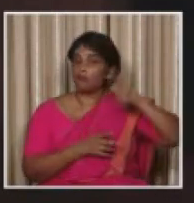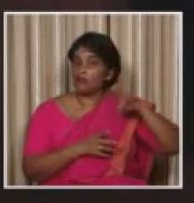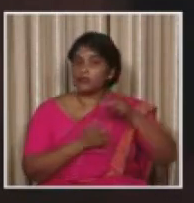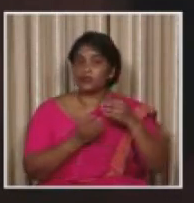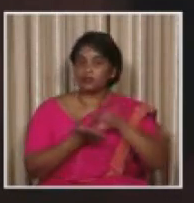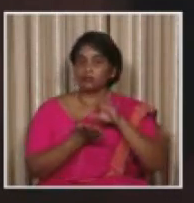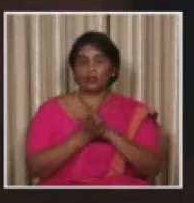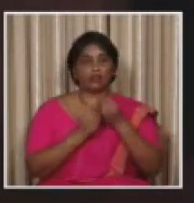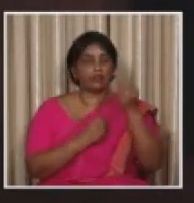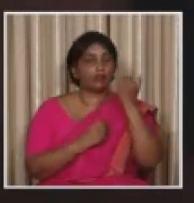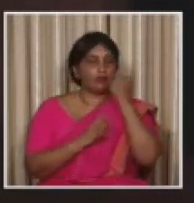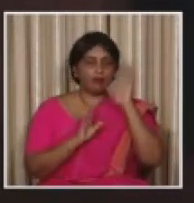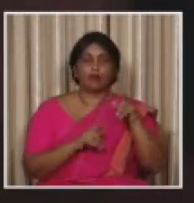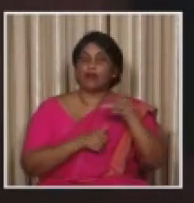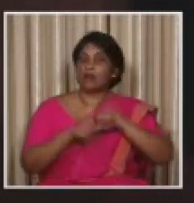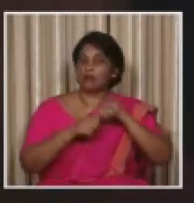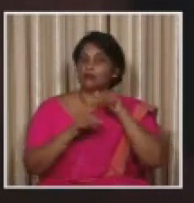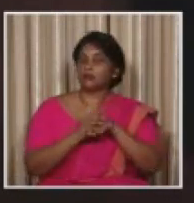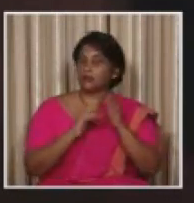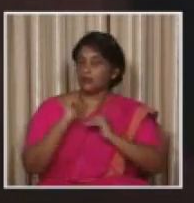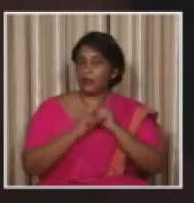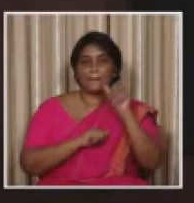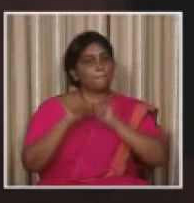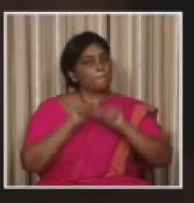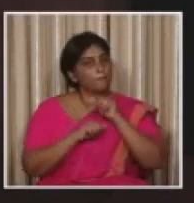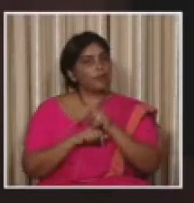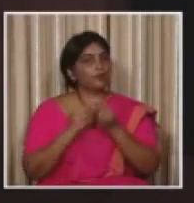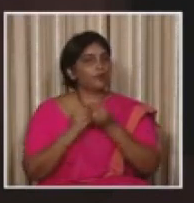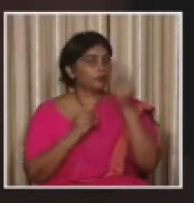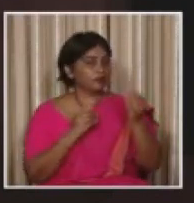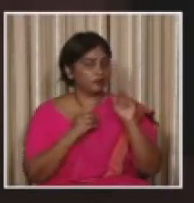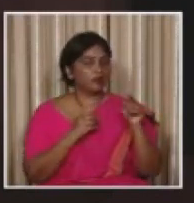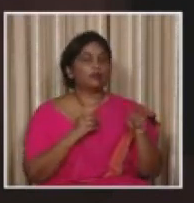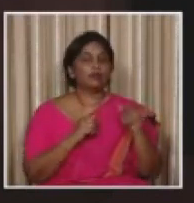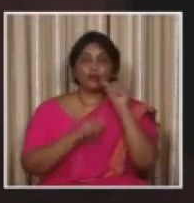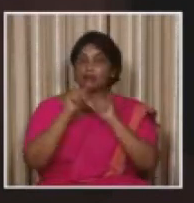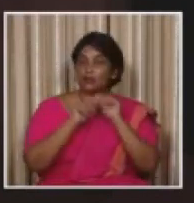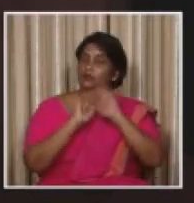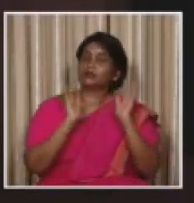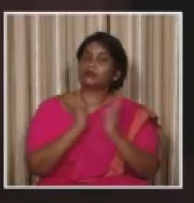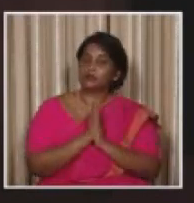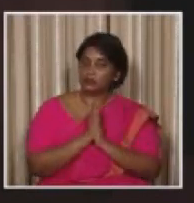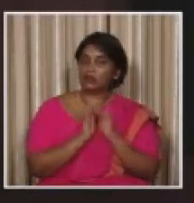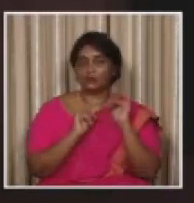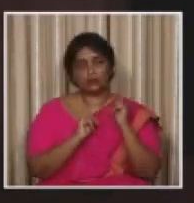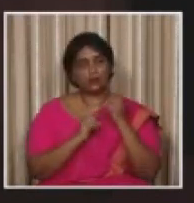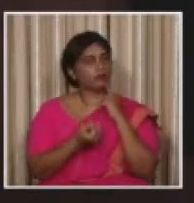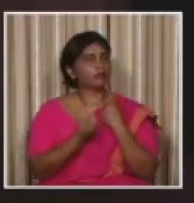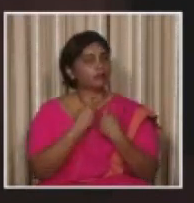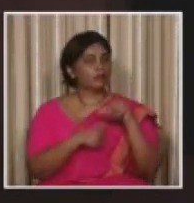ලබා දෙන්නට ඕනේ රෝගීන්ට මේ ආයතන තුලින් සිදු කරන ප්‍රතිකර්ම ඒ ලබා දෙන ඖෂධ සියල්ල යම් කිසි